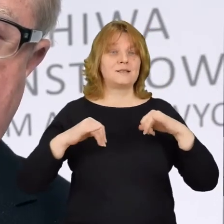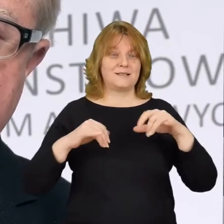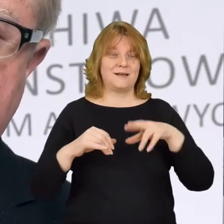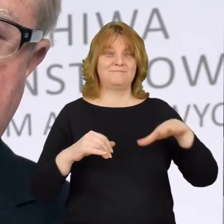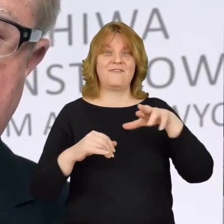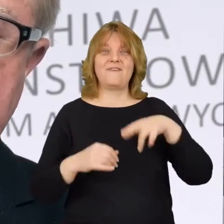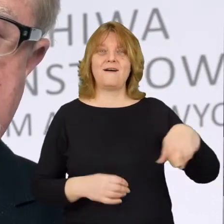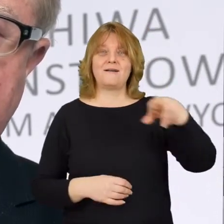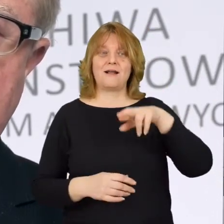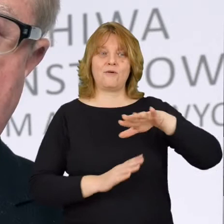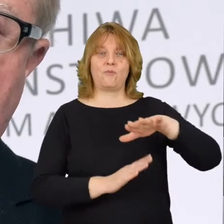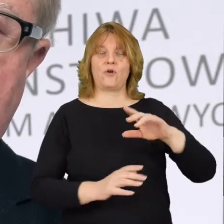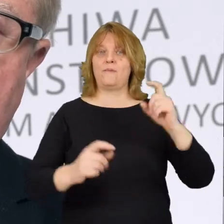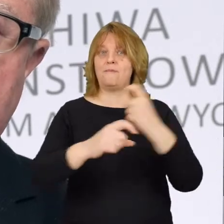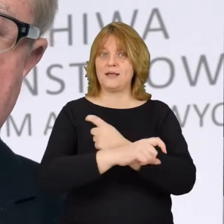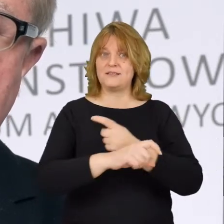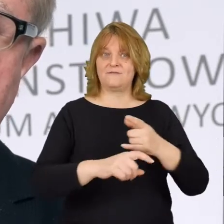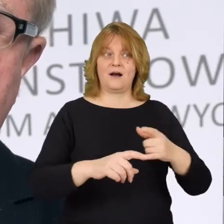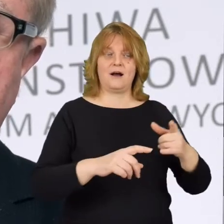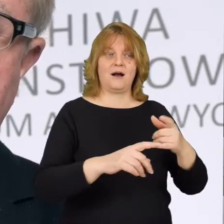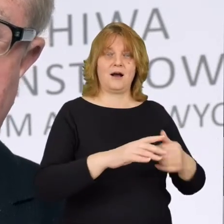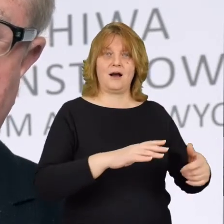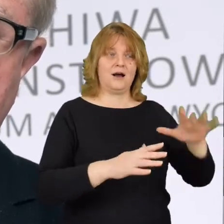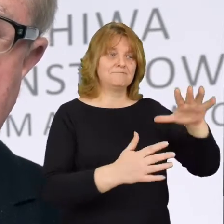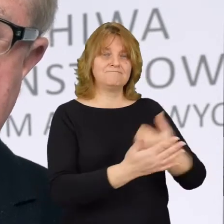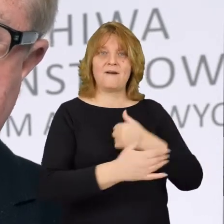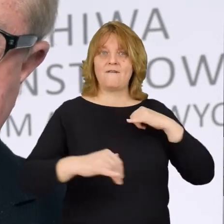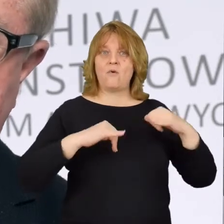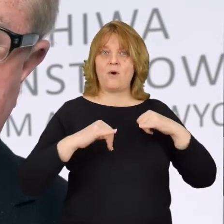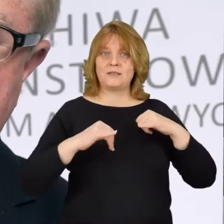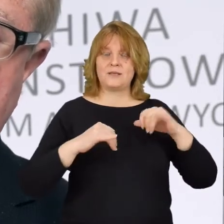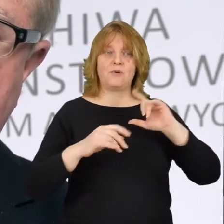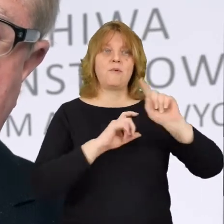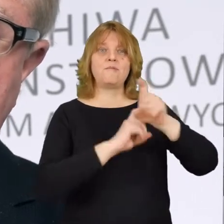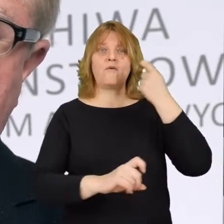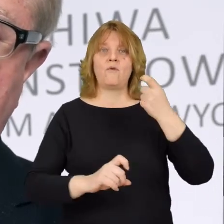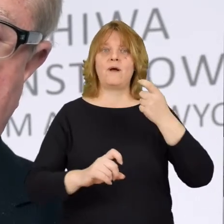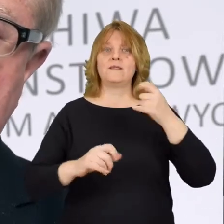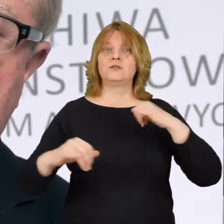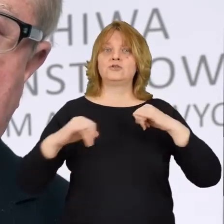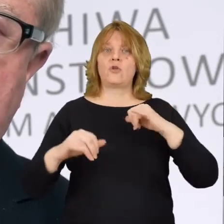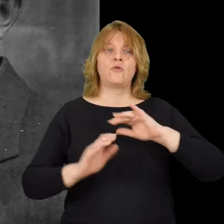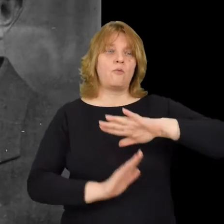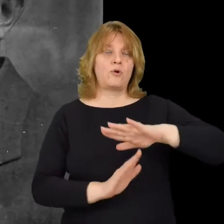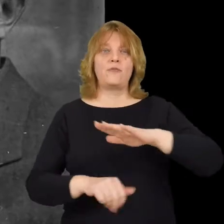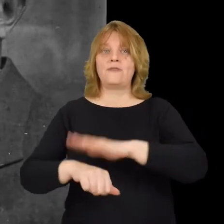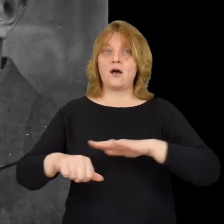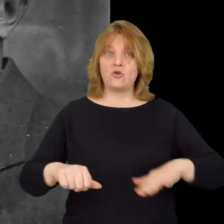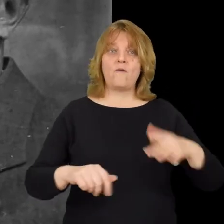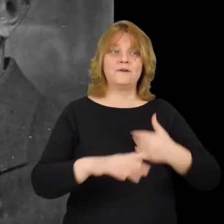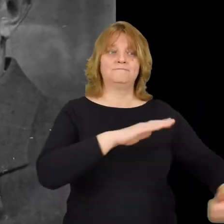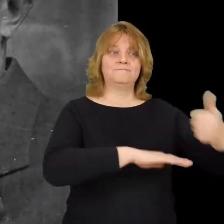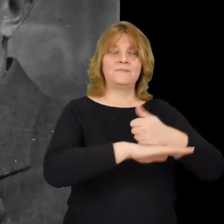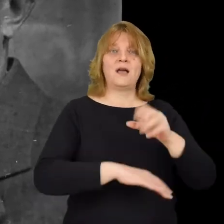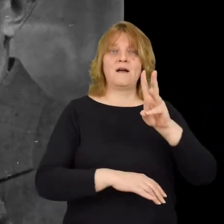w Radzie Obrony Państwa przejmuje, powołany zostanie Rząd Obrony Narodowej, przejmuje